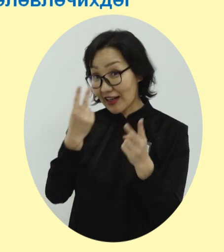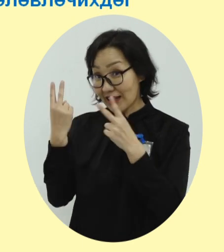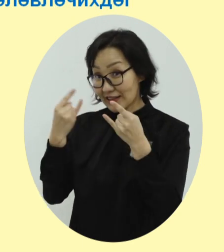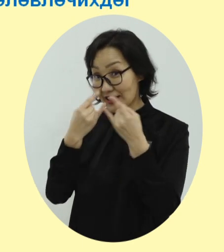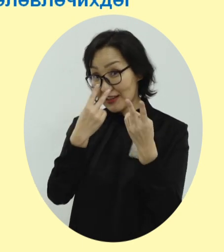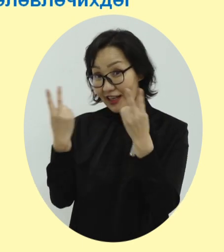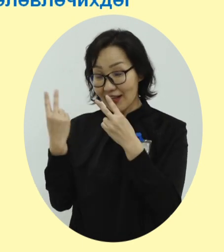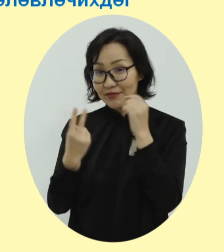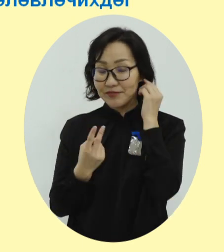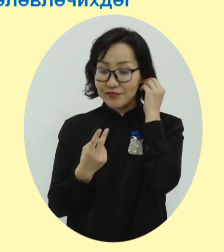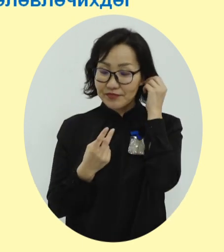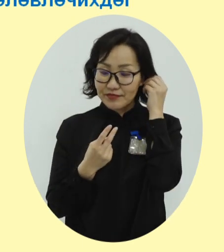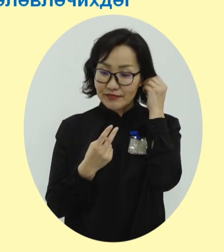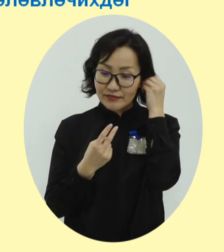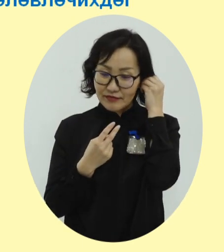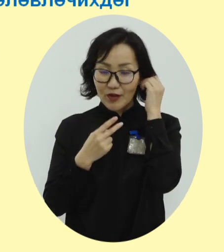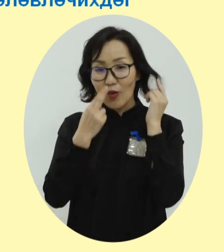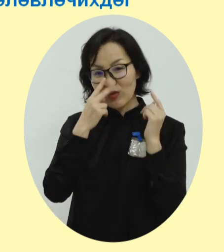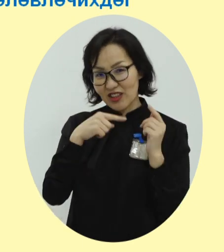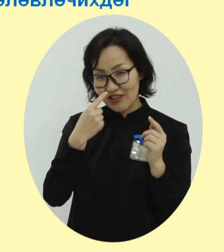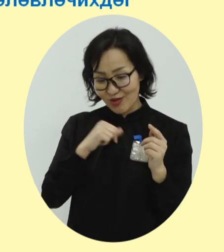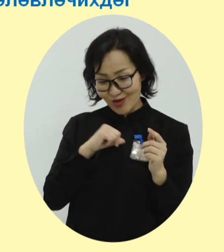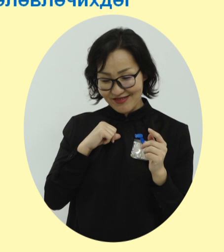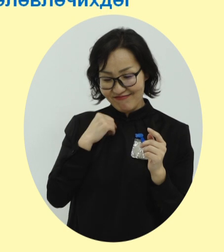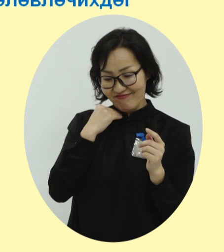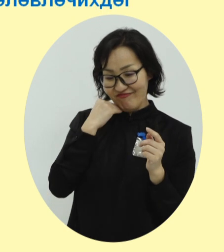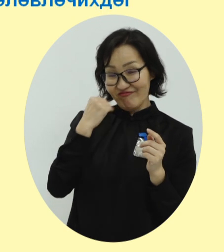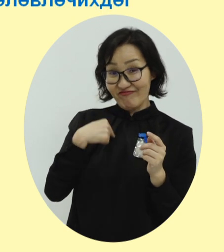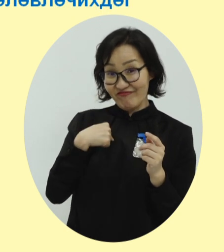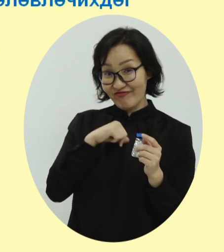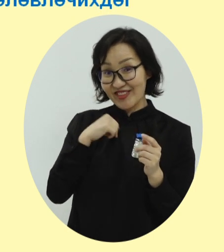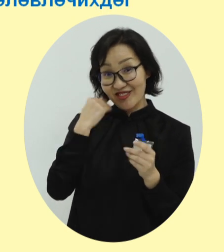дэлгэцэнд харууллаа. Худал хэлсэн үгнээсээ ичиж байна.